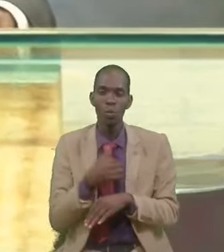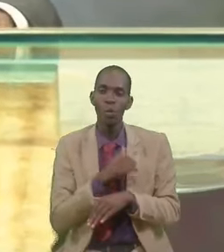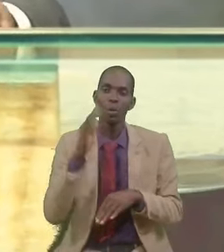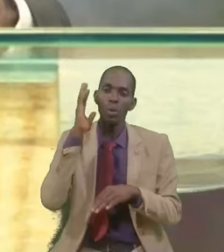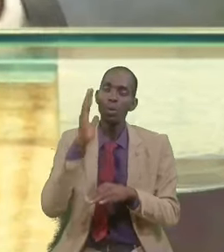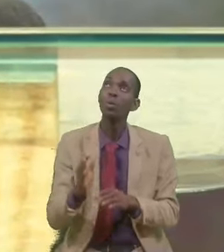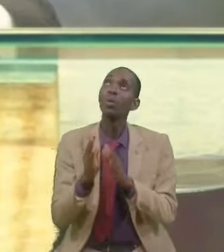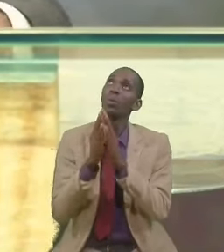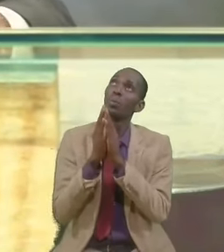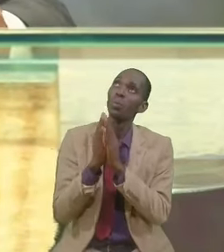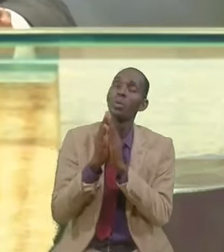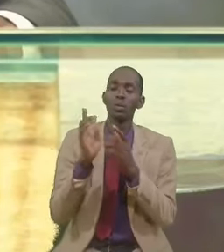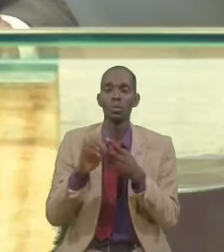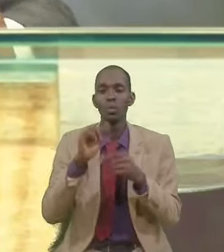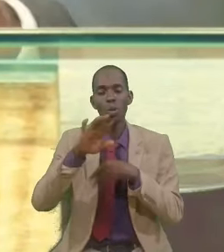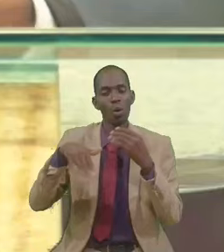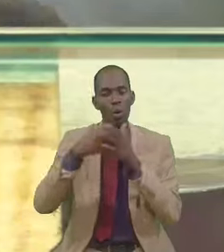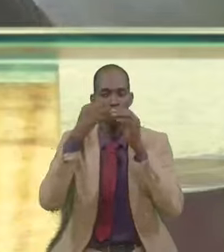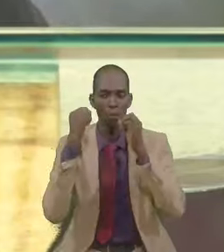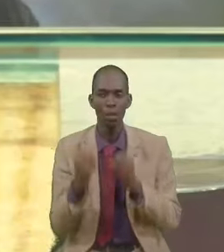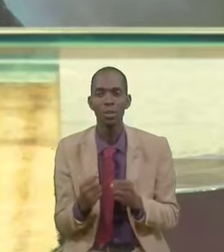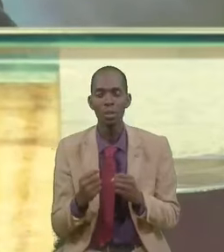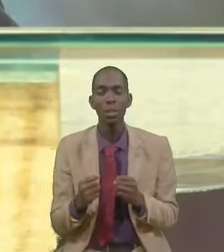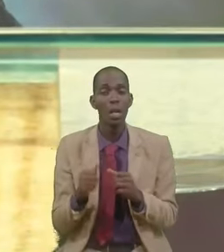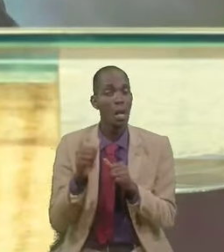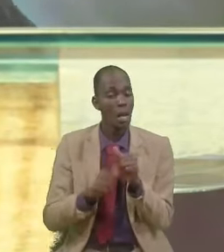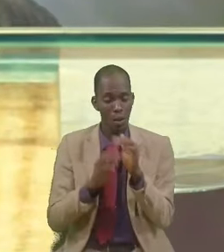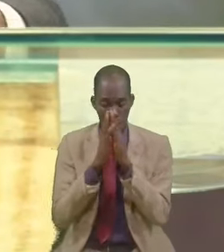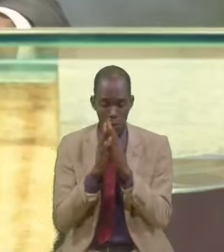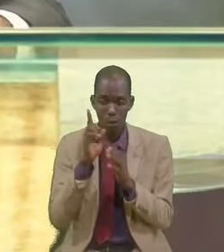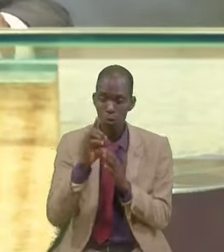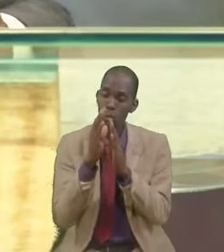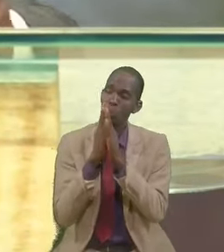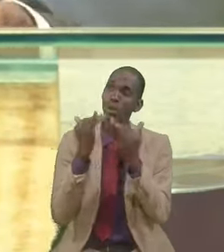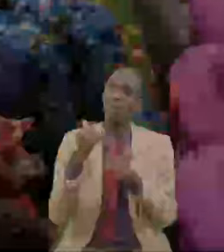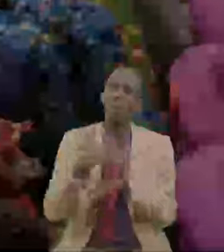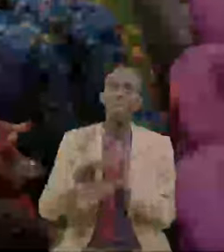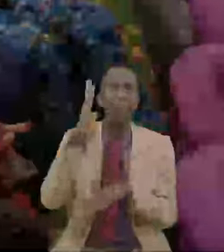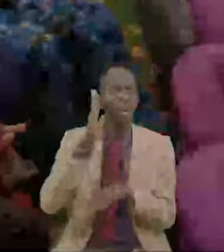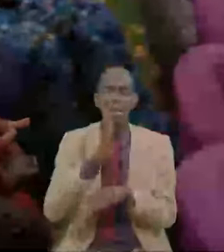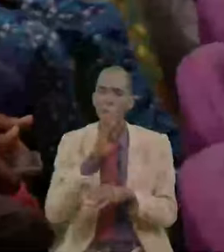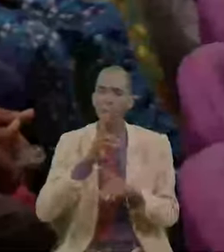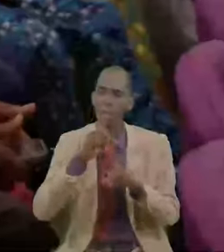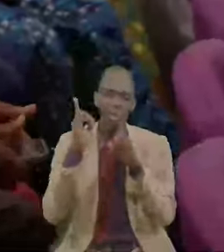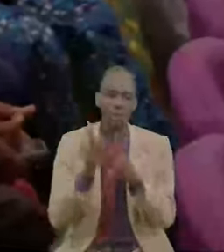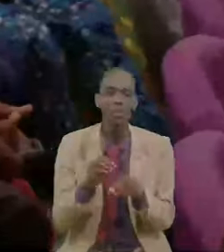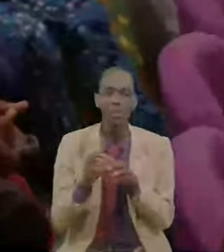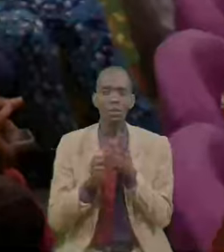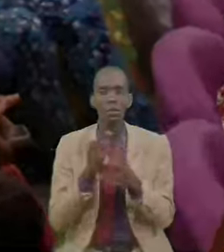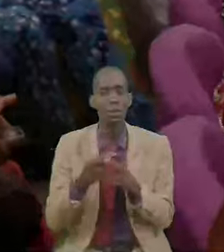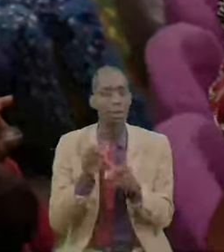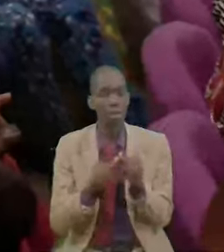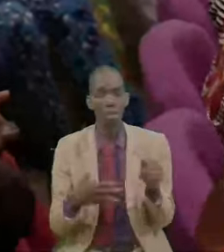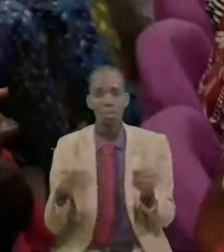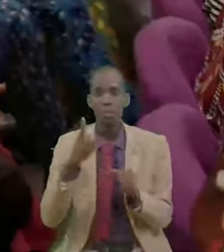dis ce soir, vous venez au Tout-Puissant. Toute prière que vous faites ce soir sera exaucée. Tout